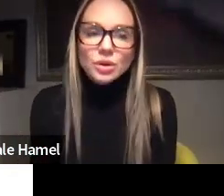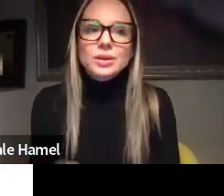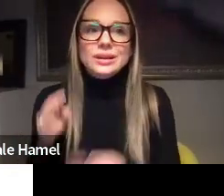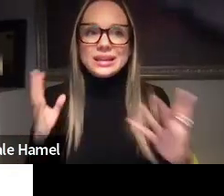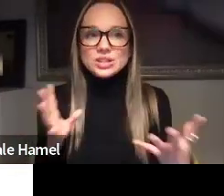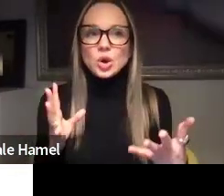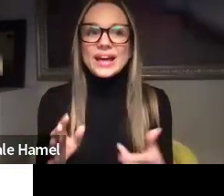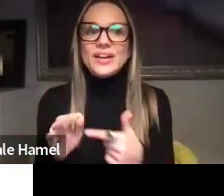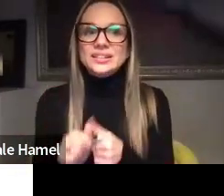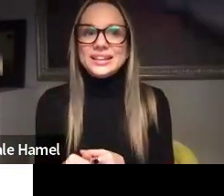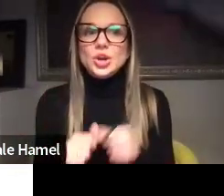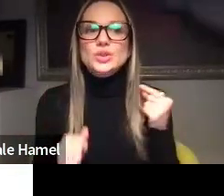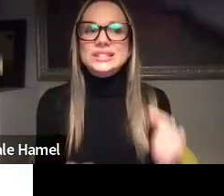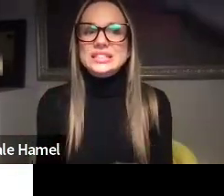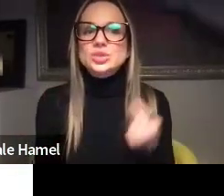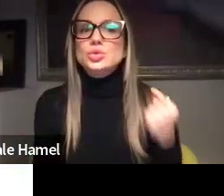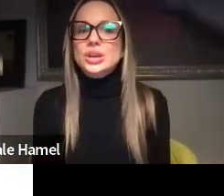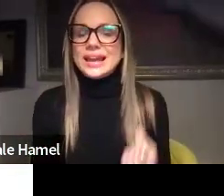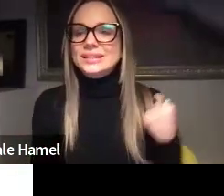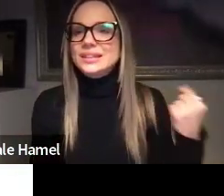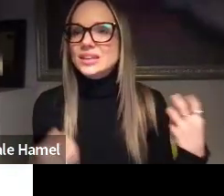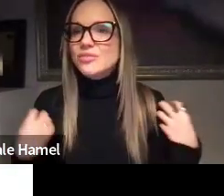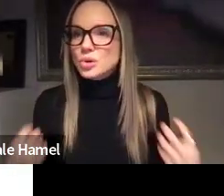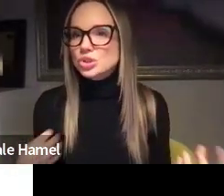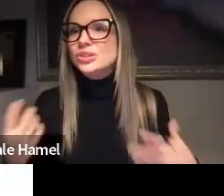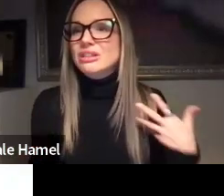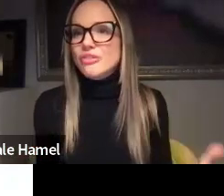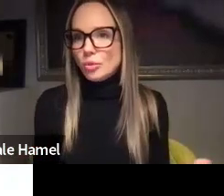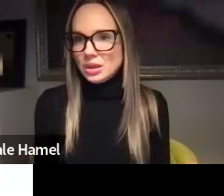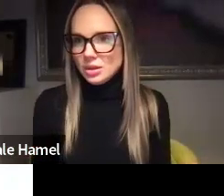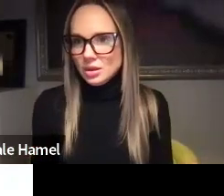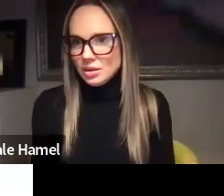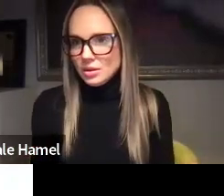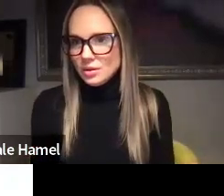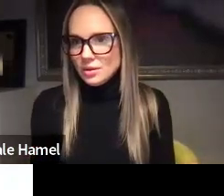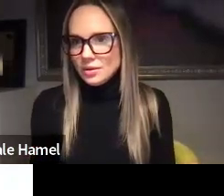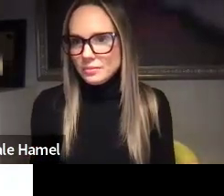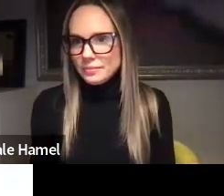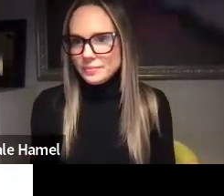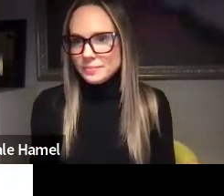ou les deux. Qu'est-ce qu'on garde en tête? Un tissu de qualité qui ne va pas se déformer.